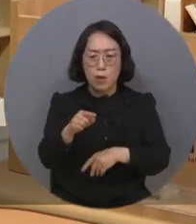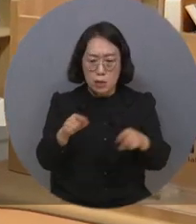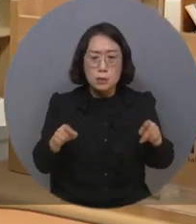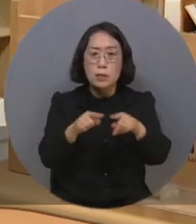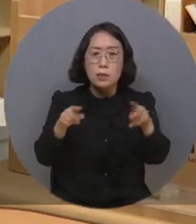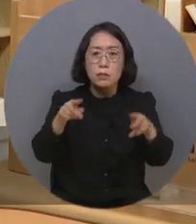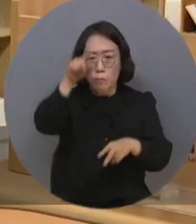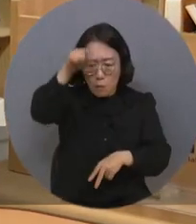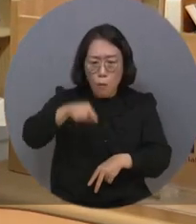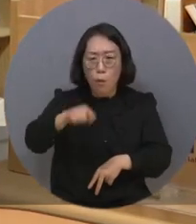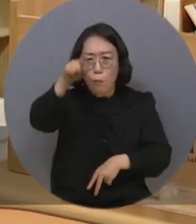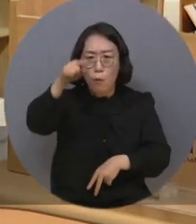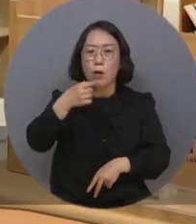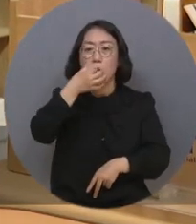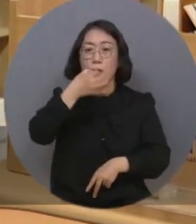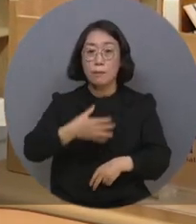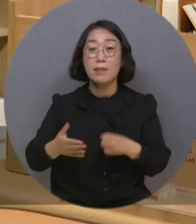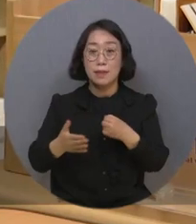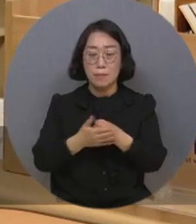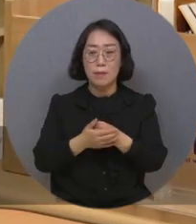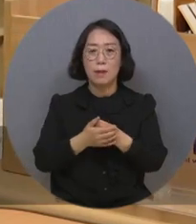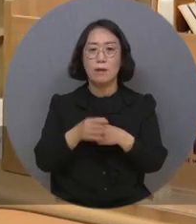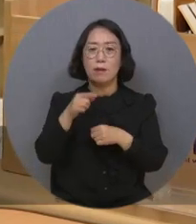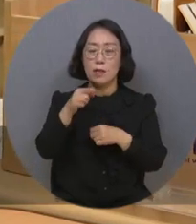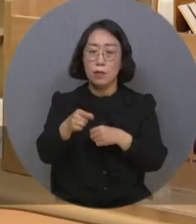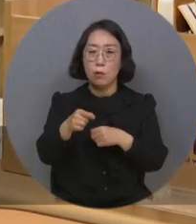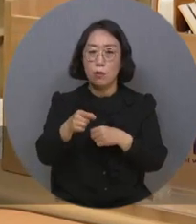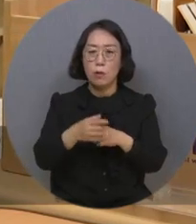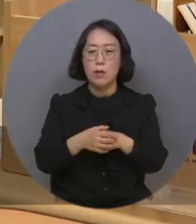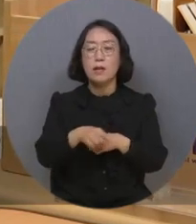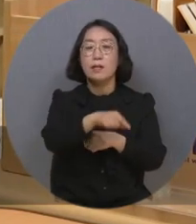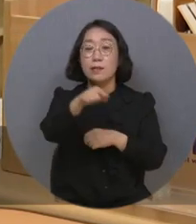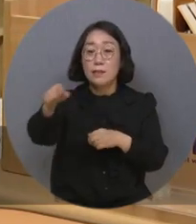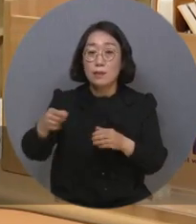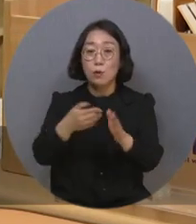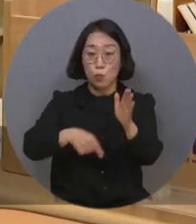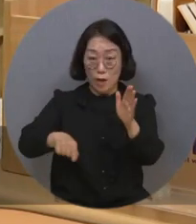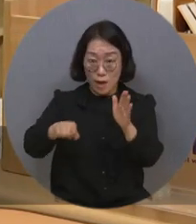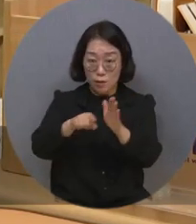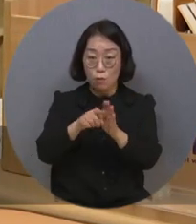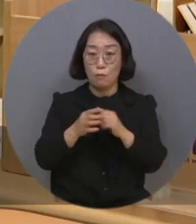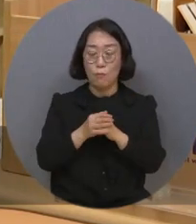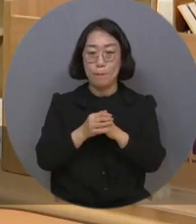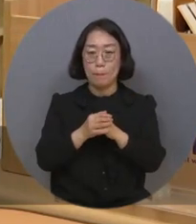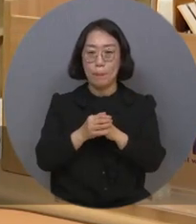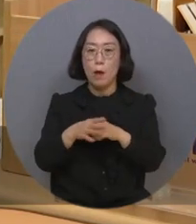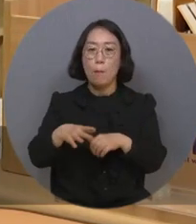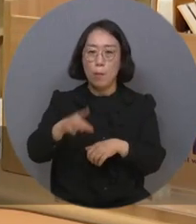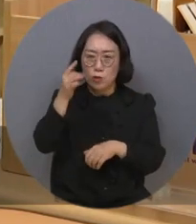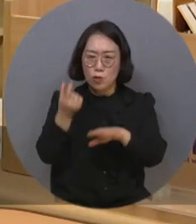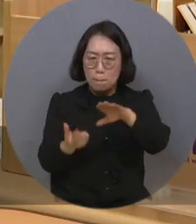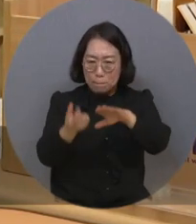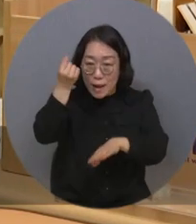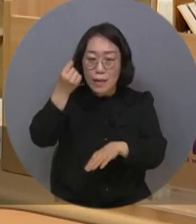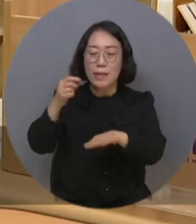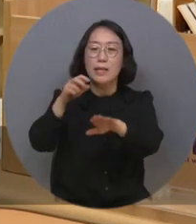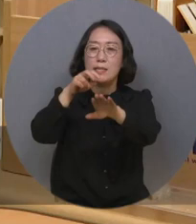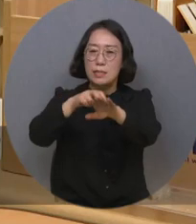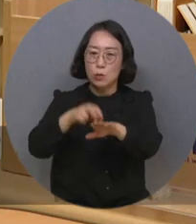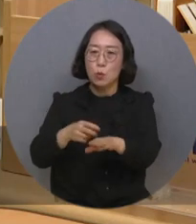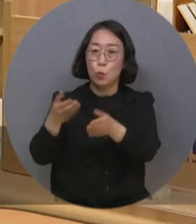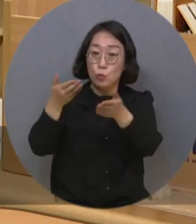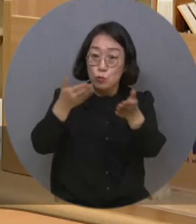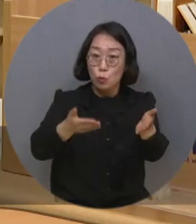굉장히 힘들어하시거든요. 이제 저는 좀 이분들을 위해서 이제 우선 진료로 해서 좀